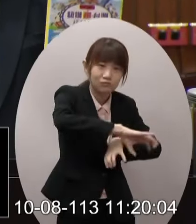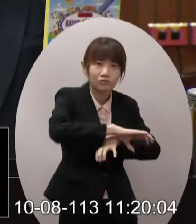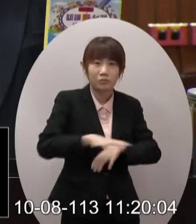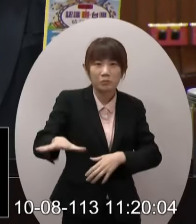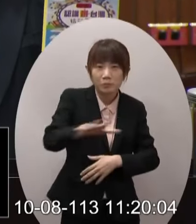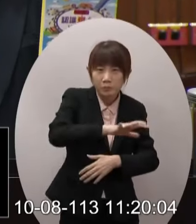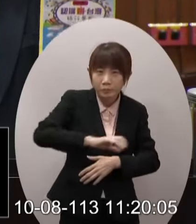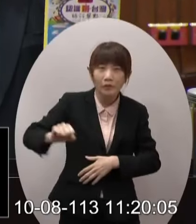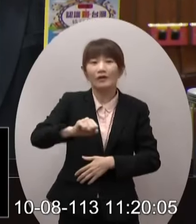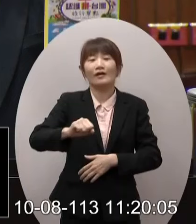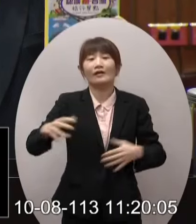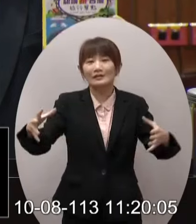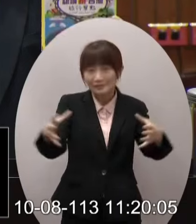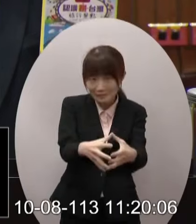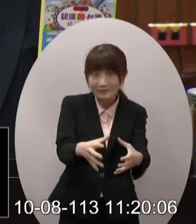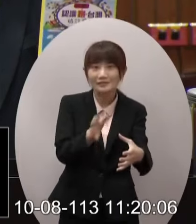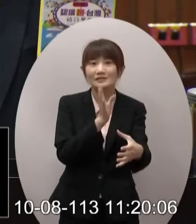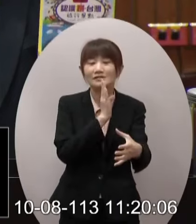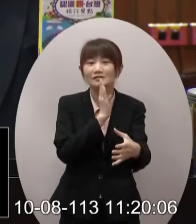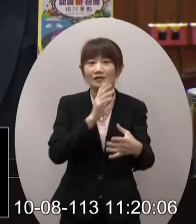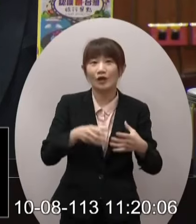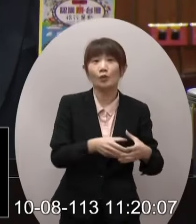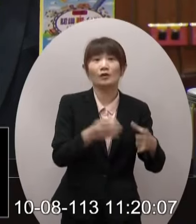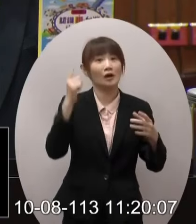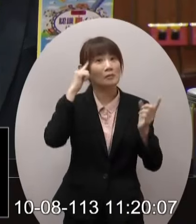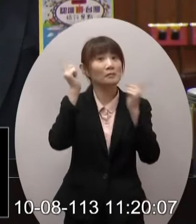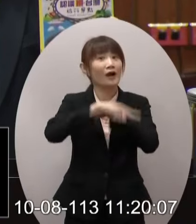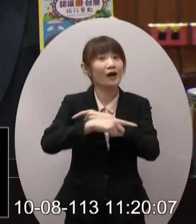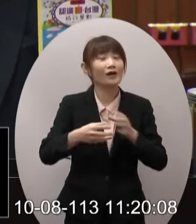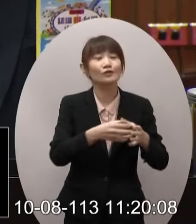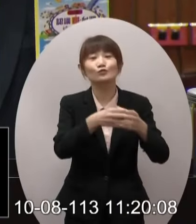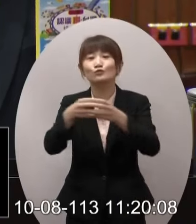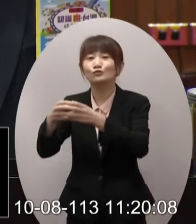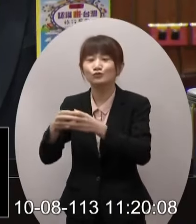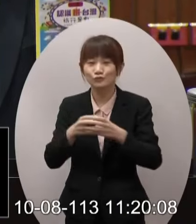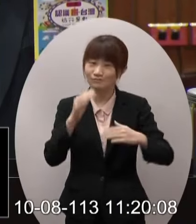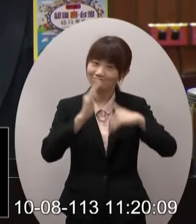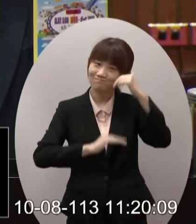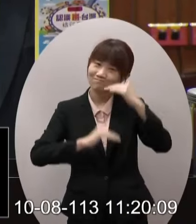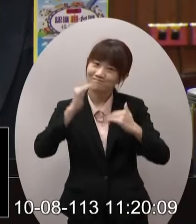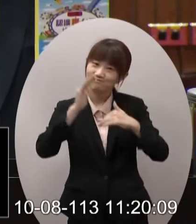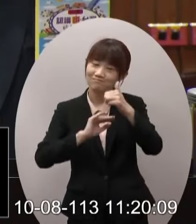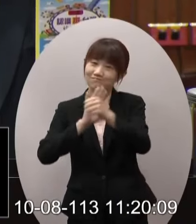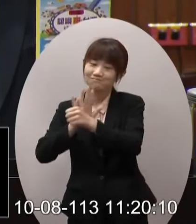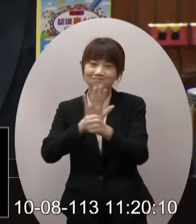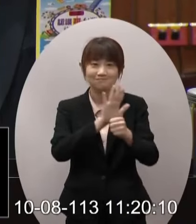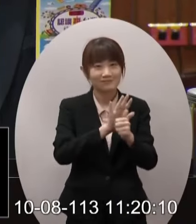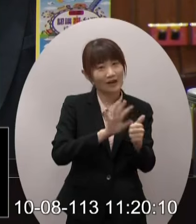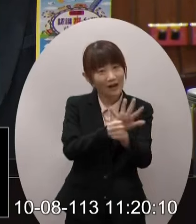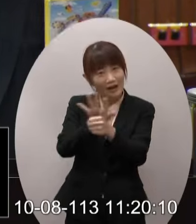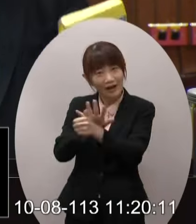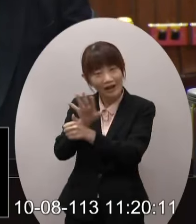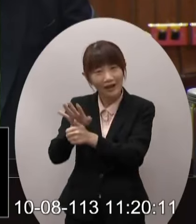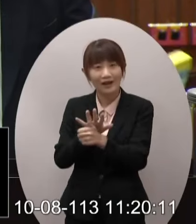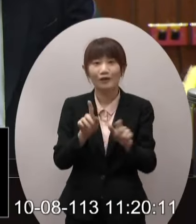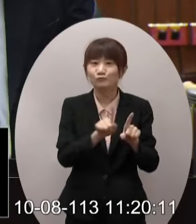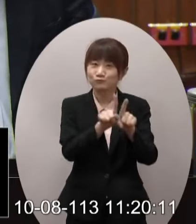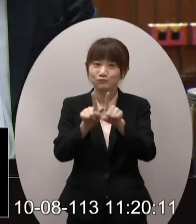在一起。我们应该团结、和谐、互助、互爱。